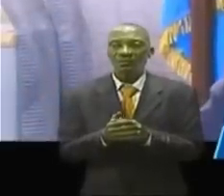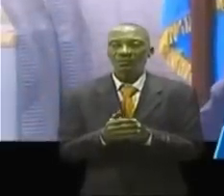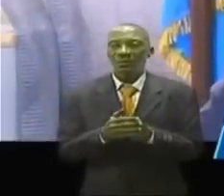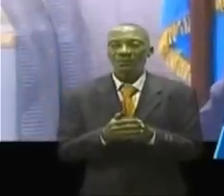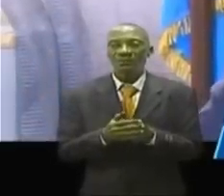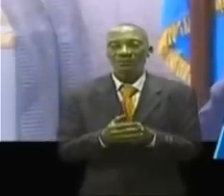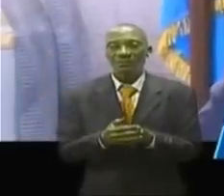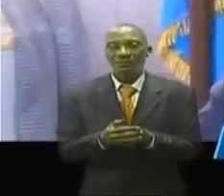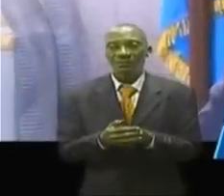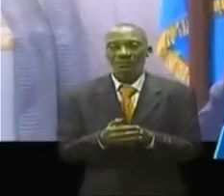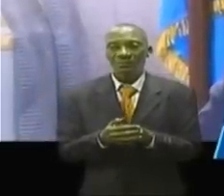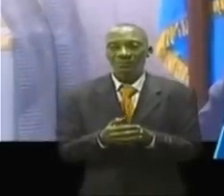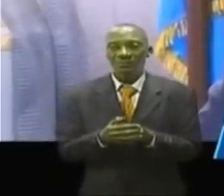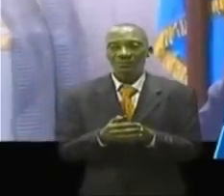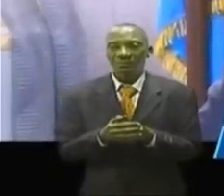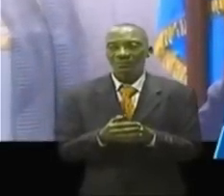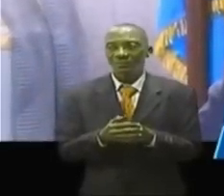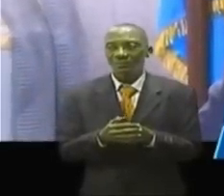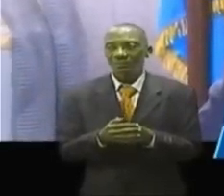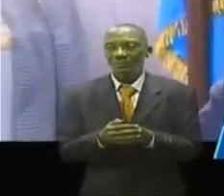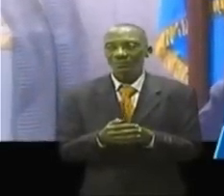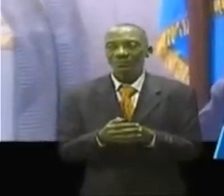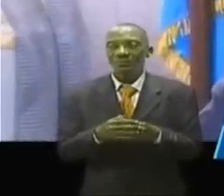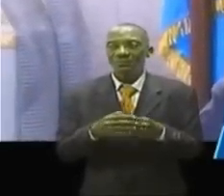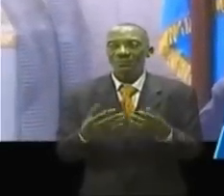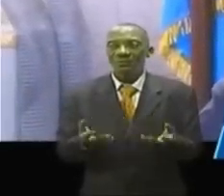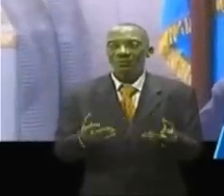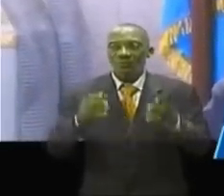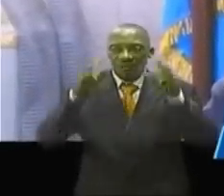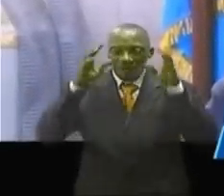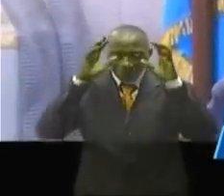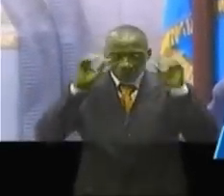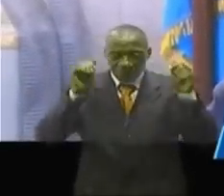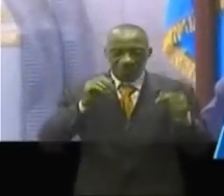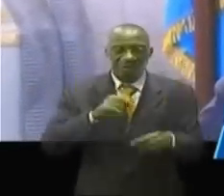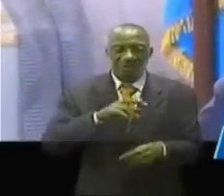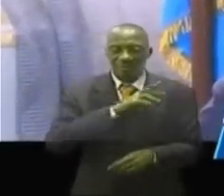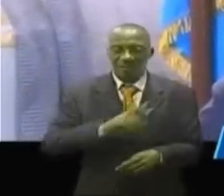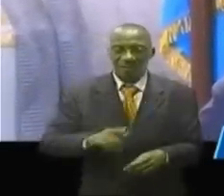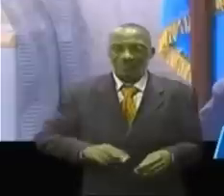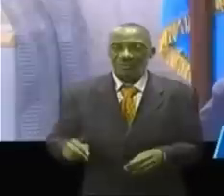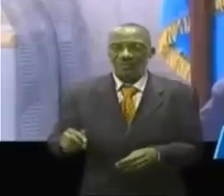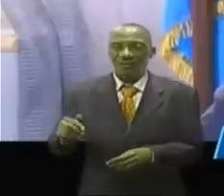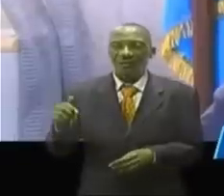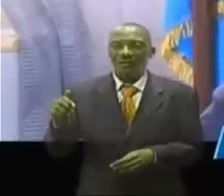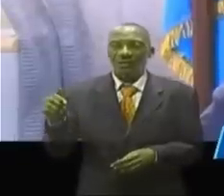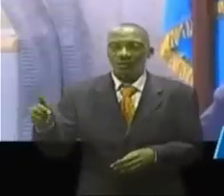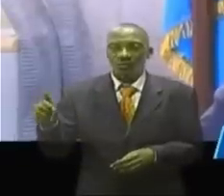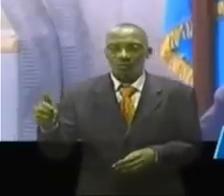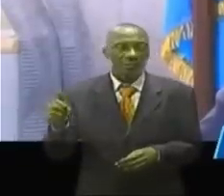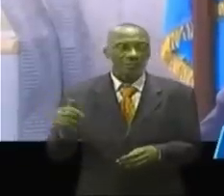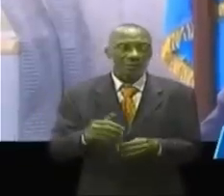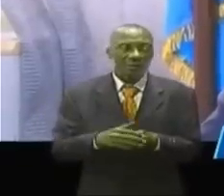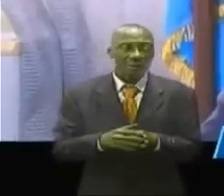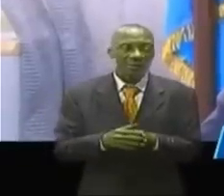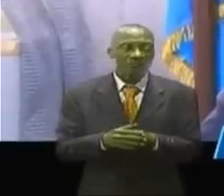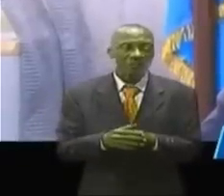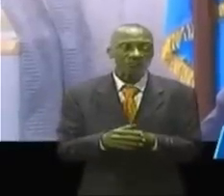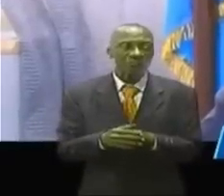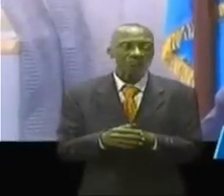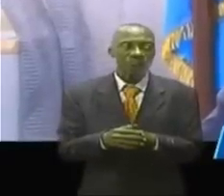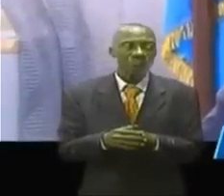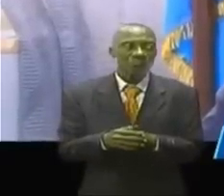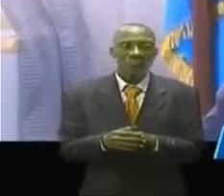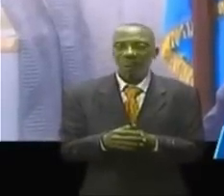vu par rapport à tout ce qui se passe à la vie de Kinshasa. Venir comme ça, ça me rassure.